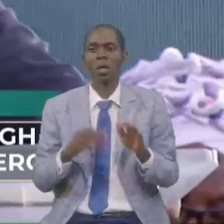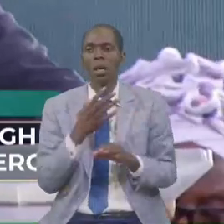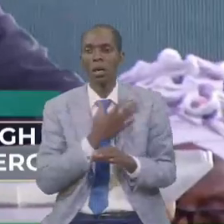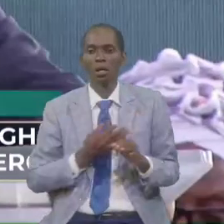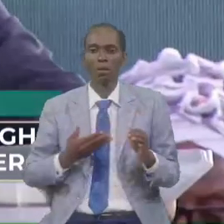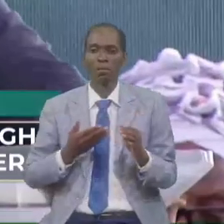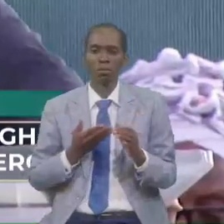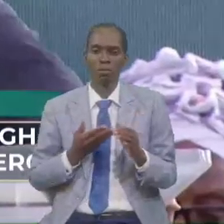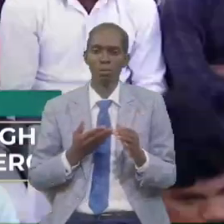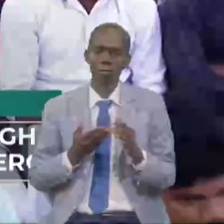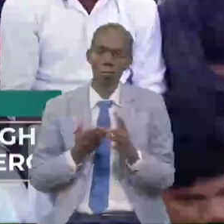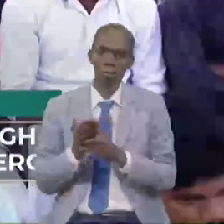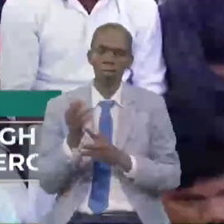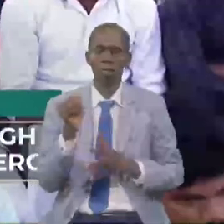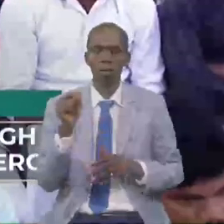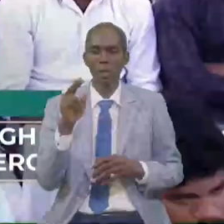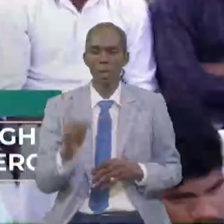vigilance.